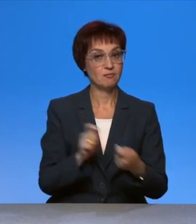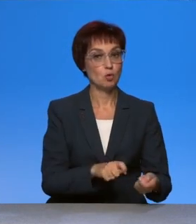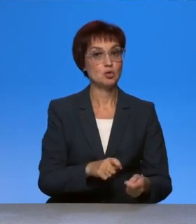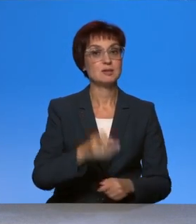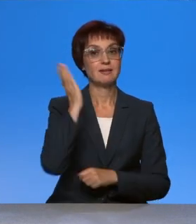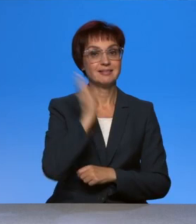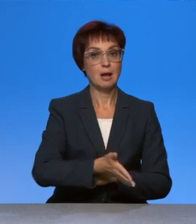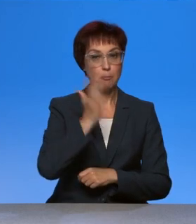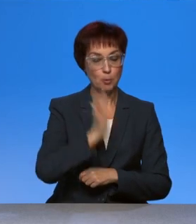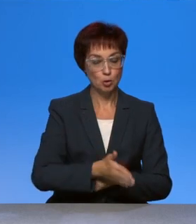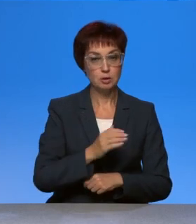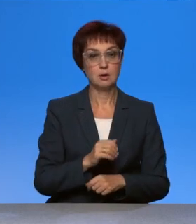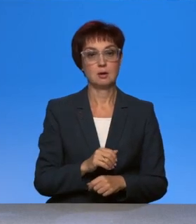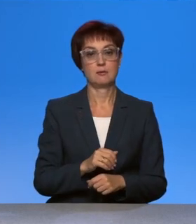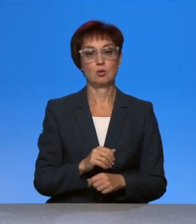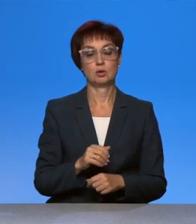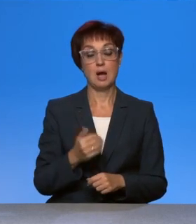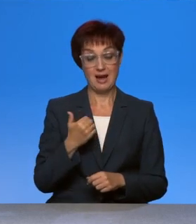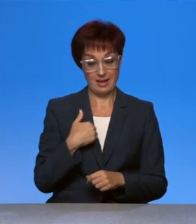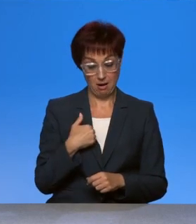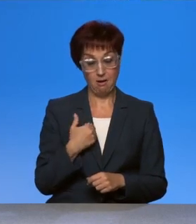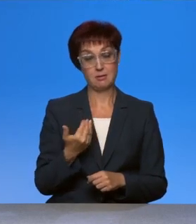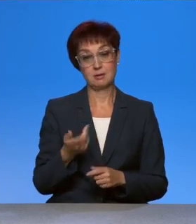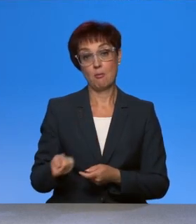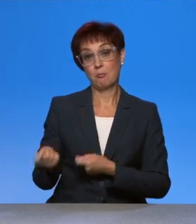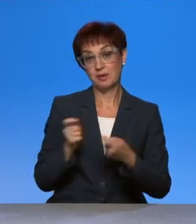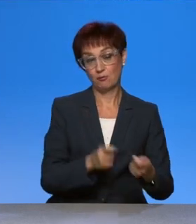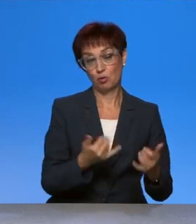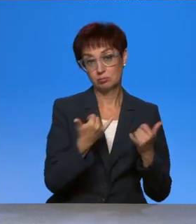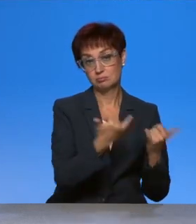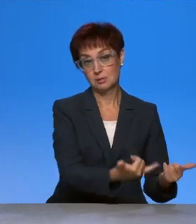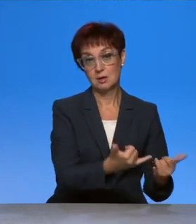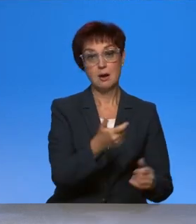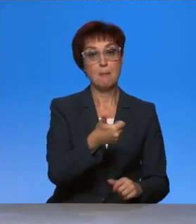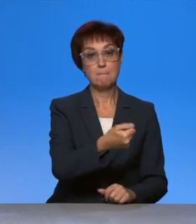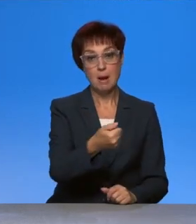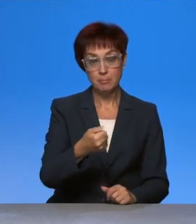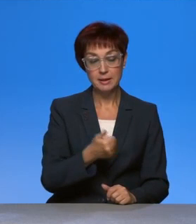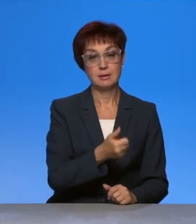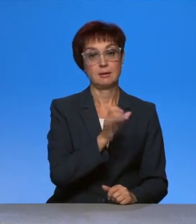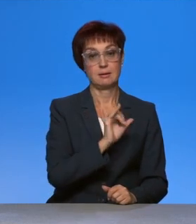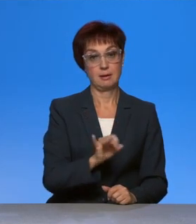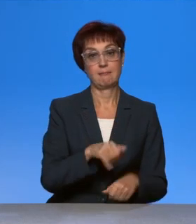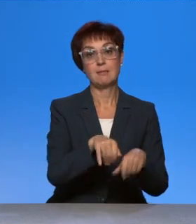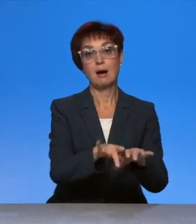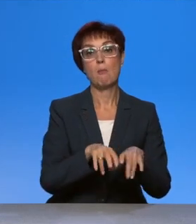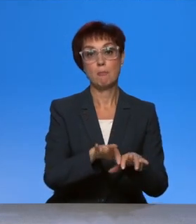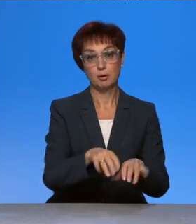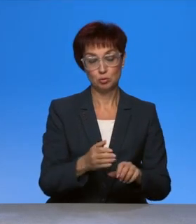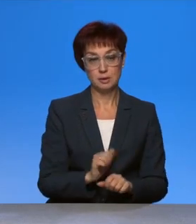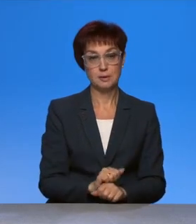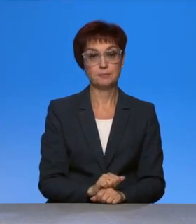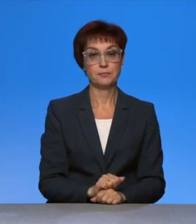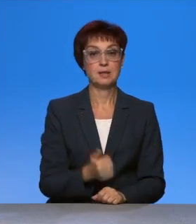этим пойдет не так, мы понимаем, кого винить. Да, да. Кто показал людям гаджеты? Мы как-то, я хотел исследовать,